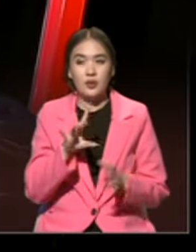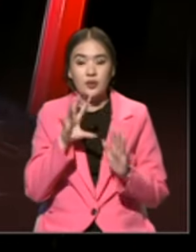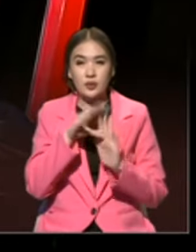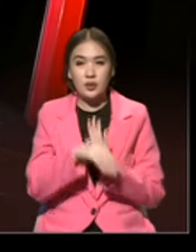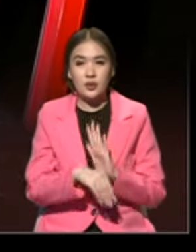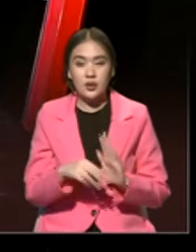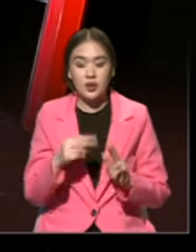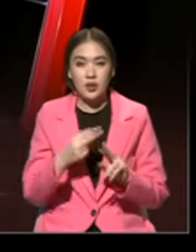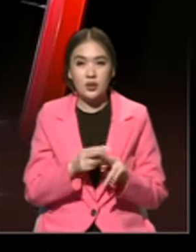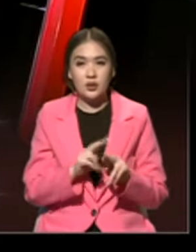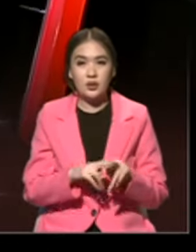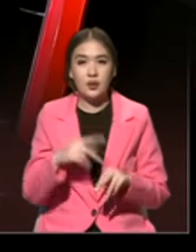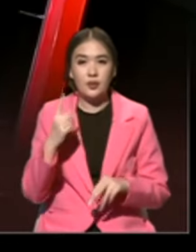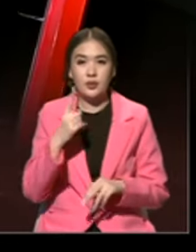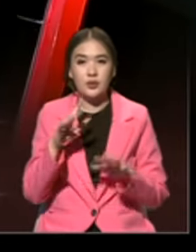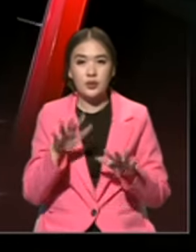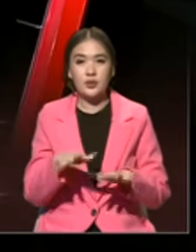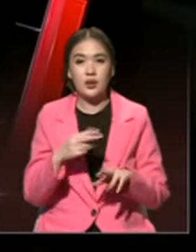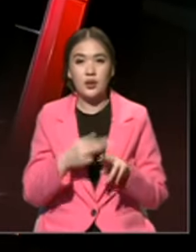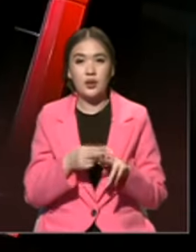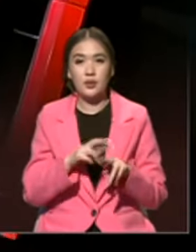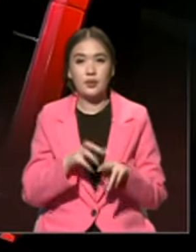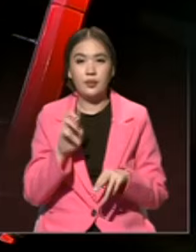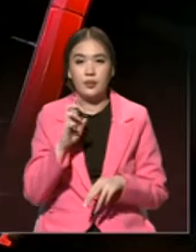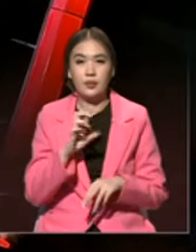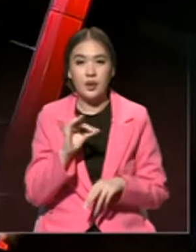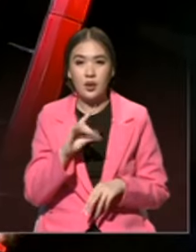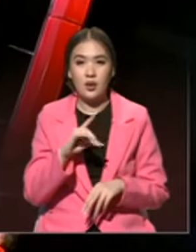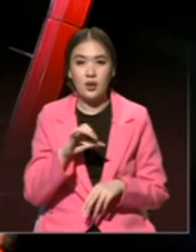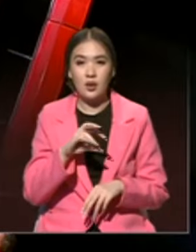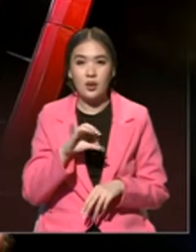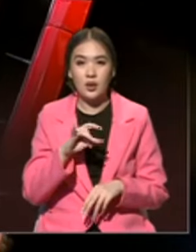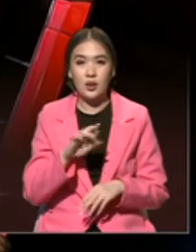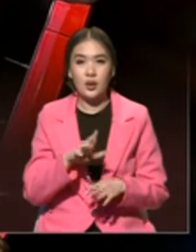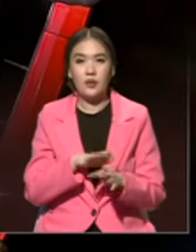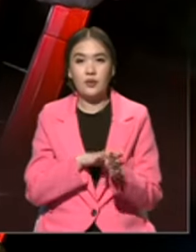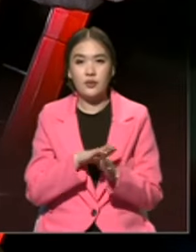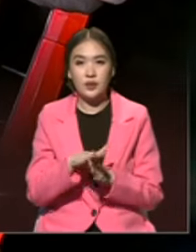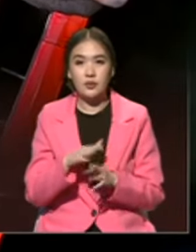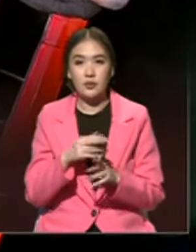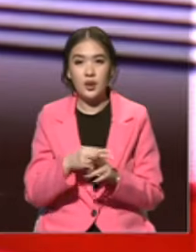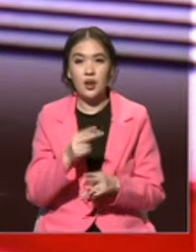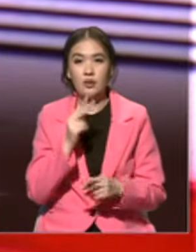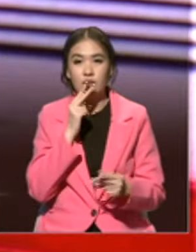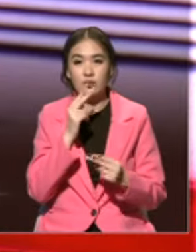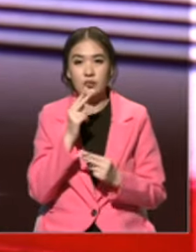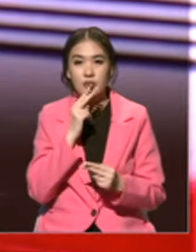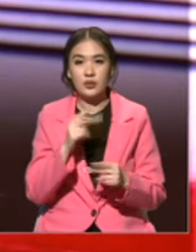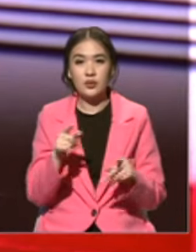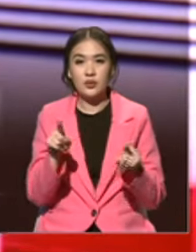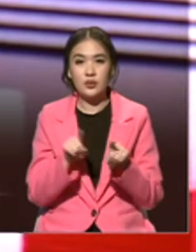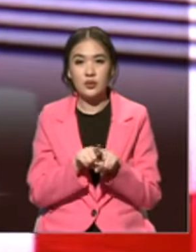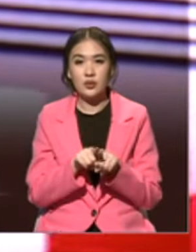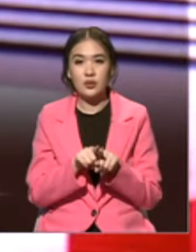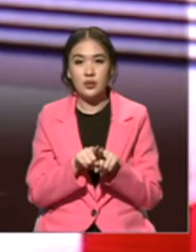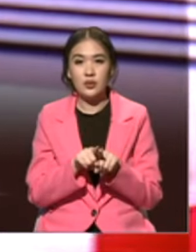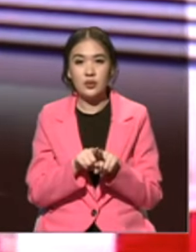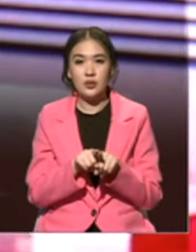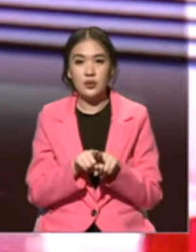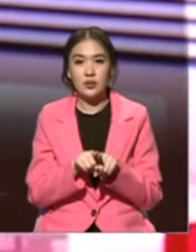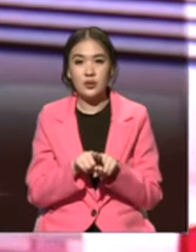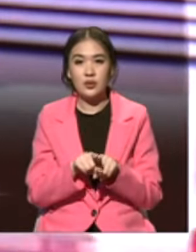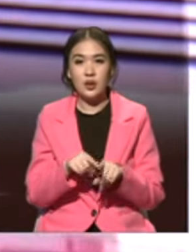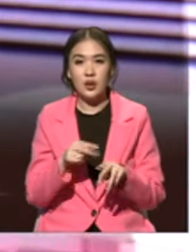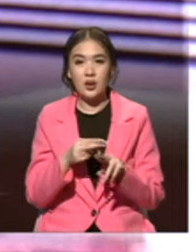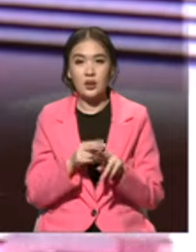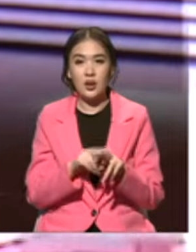не? Бұл біріншіден біздің сала болғаннан біз биологиялық қауіпсіздікті қамтамасыз етеміз. Екінші азық түлік қауіпсіздікті қамтамасыз етеміз.